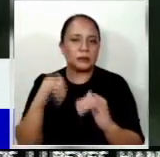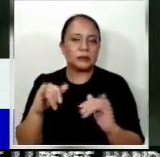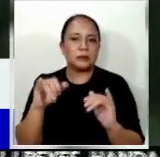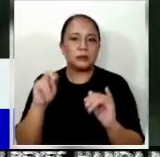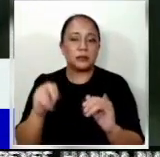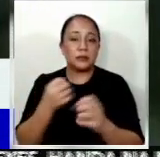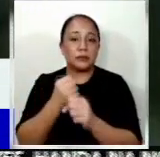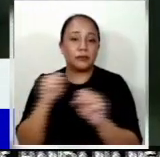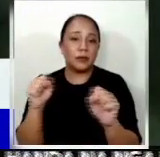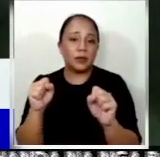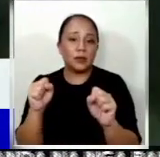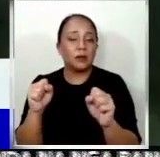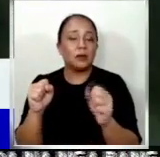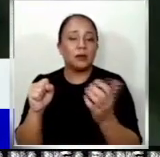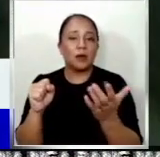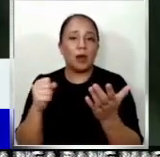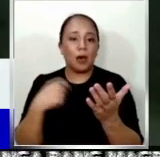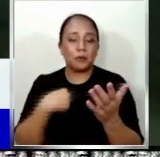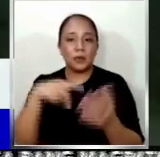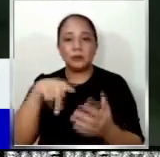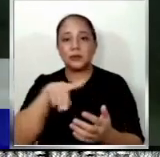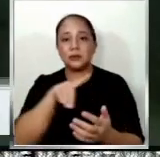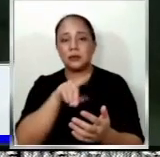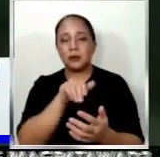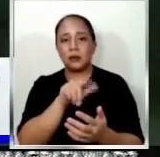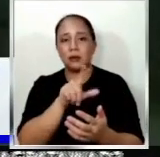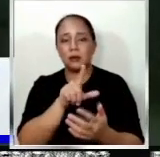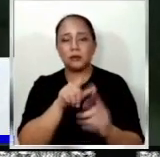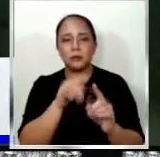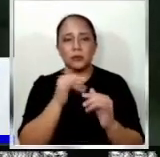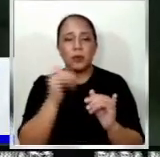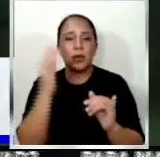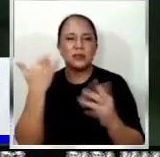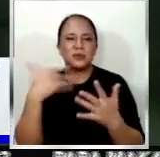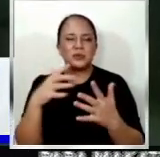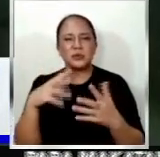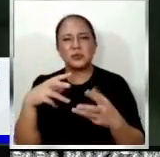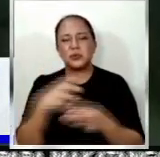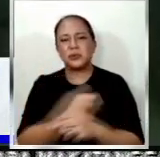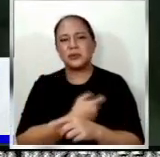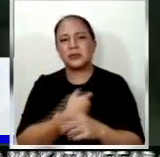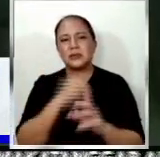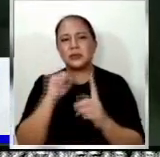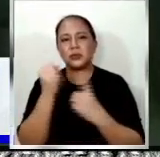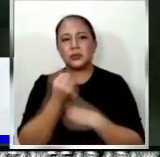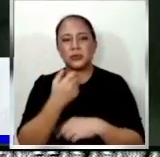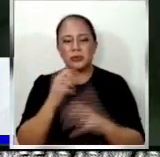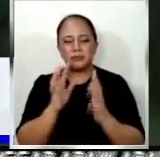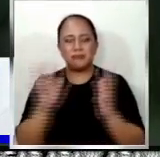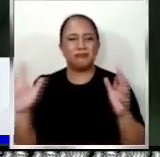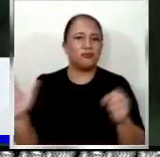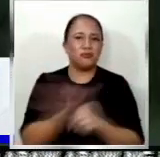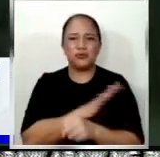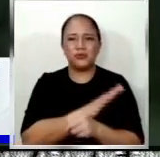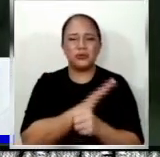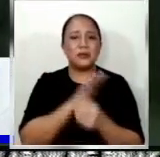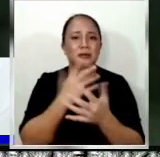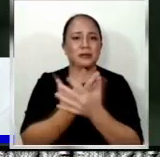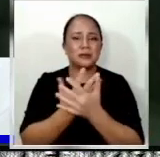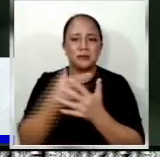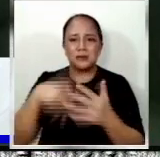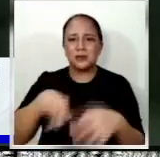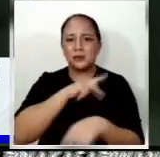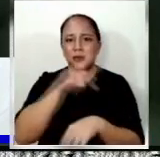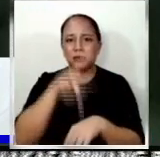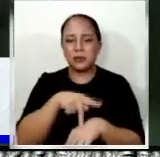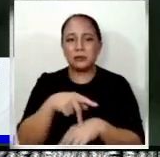mga karapat-dapat na PDL ay dahil sa patuloy na lumalala raw na problema ng congestion sa mga kulungan sa bansa. Ayon na rin sa